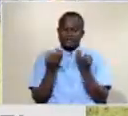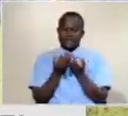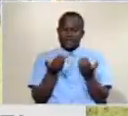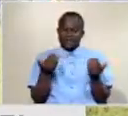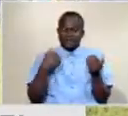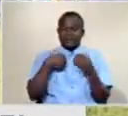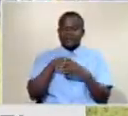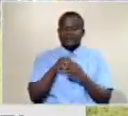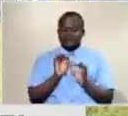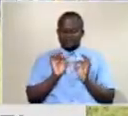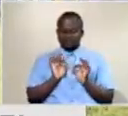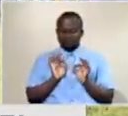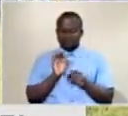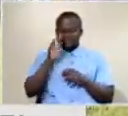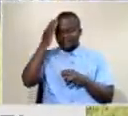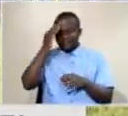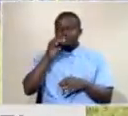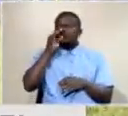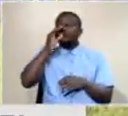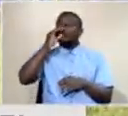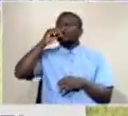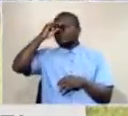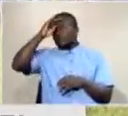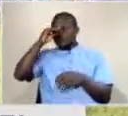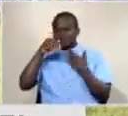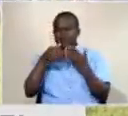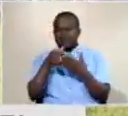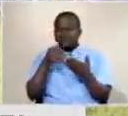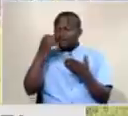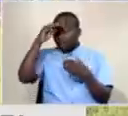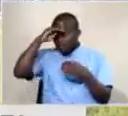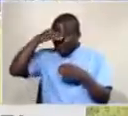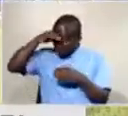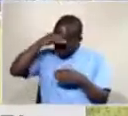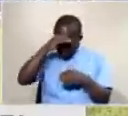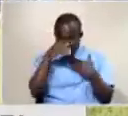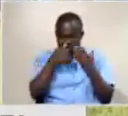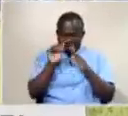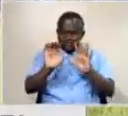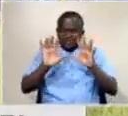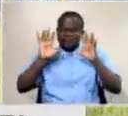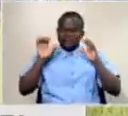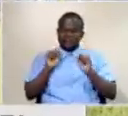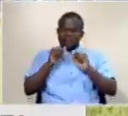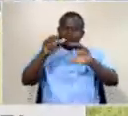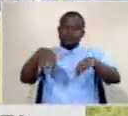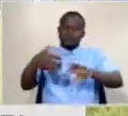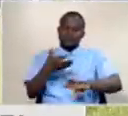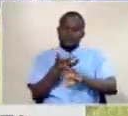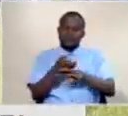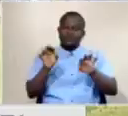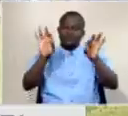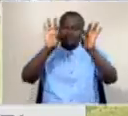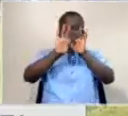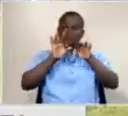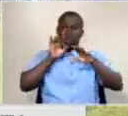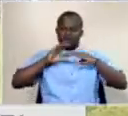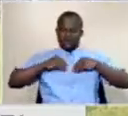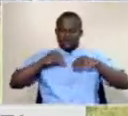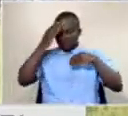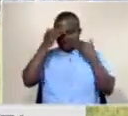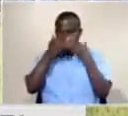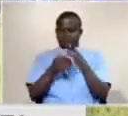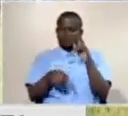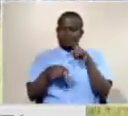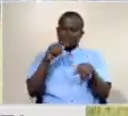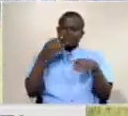abana bafite ikinyabupfura abana bazira ibiyobyabwenge abana bazira ubusinzi birinde ubu bucukuzi butemewe kuko burimo buranabatwarira